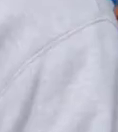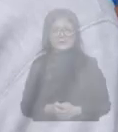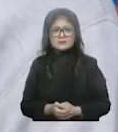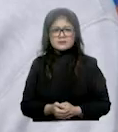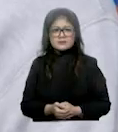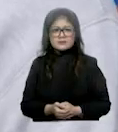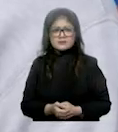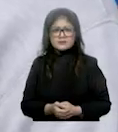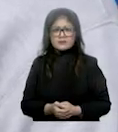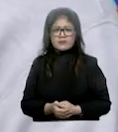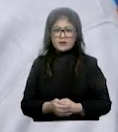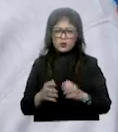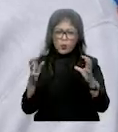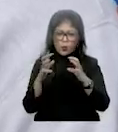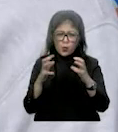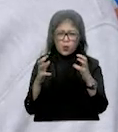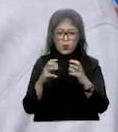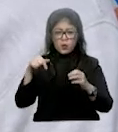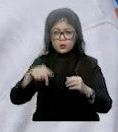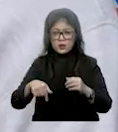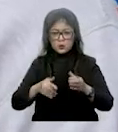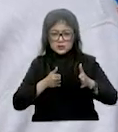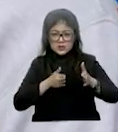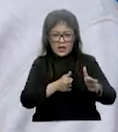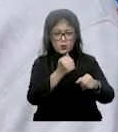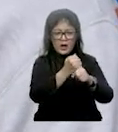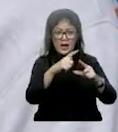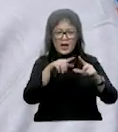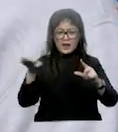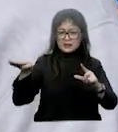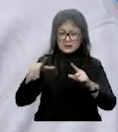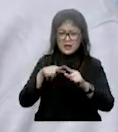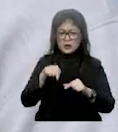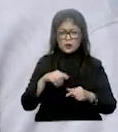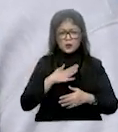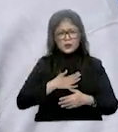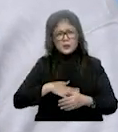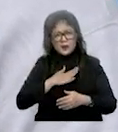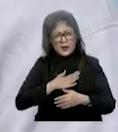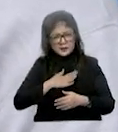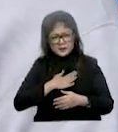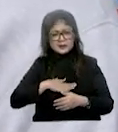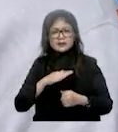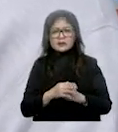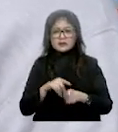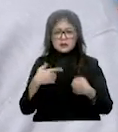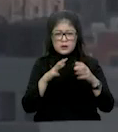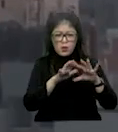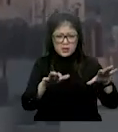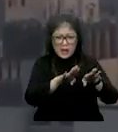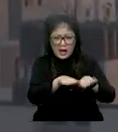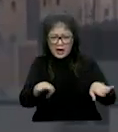Konflik yang terjadi di Gaza, jalur Gaza saat ini itu sangat memprihatinkan sekali. Apalagi banyak anak kecil,